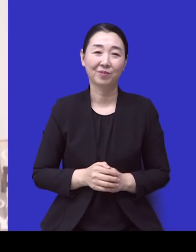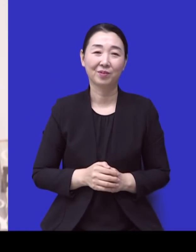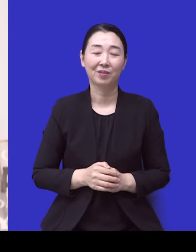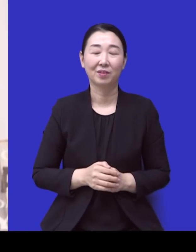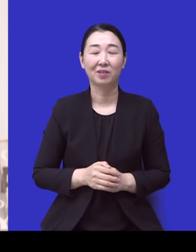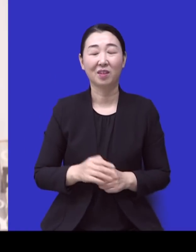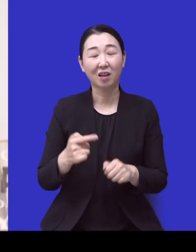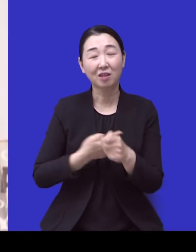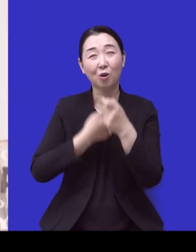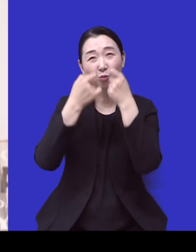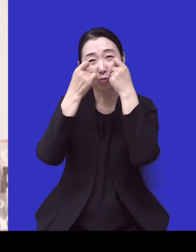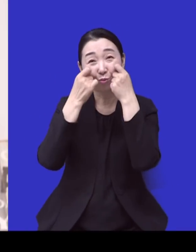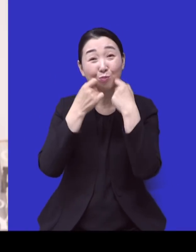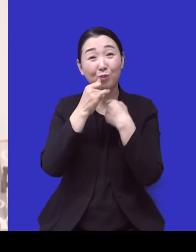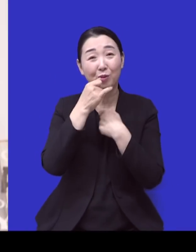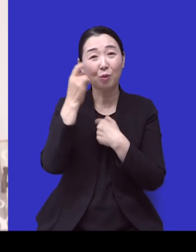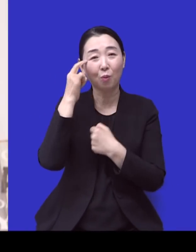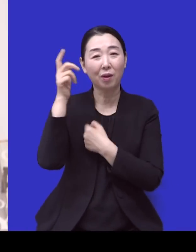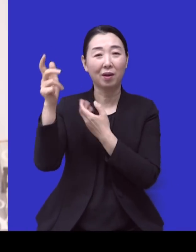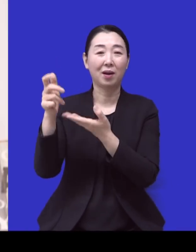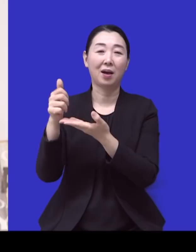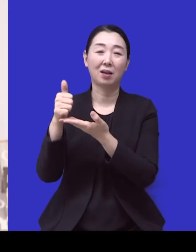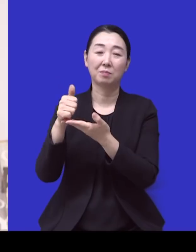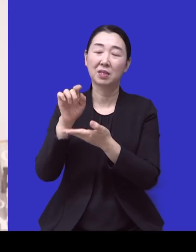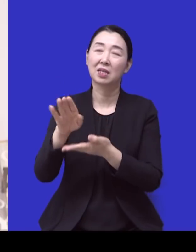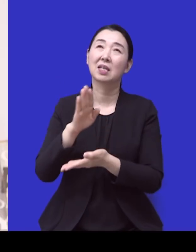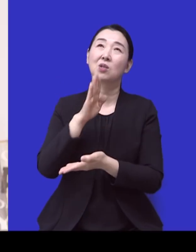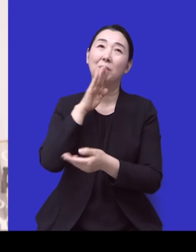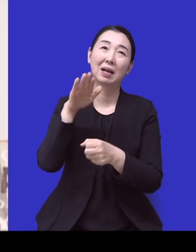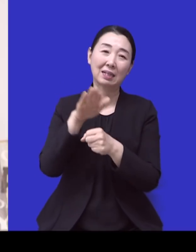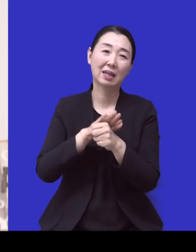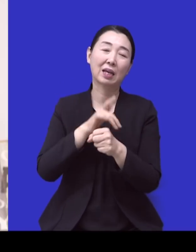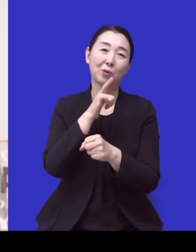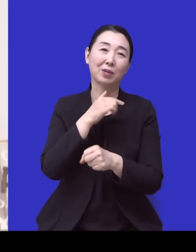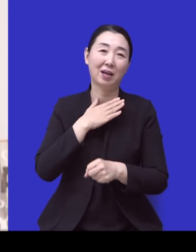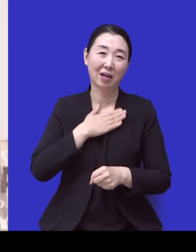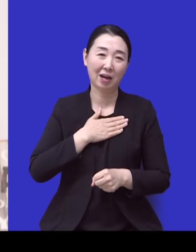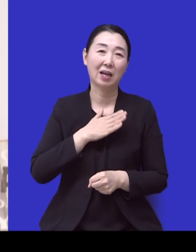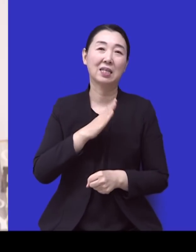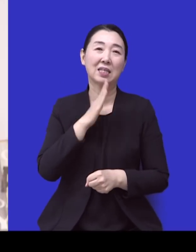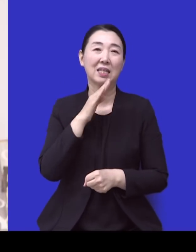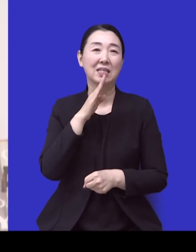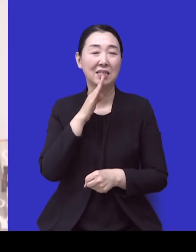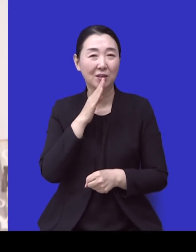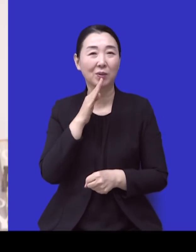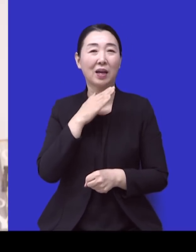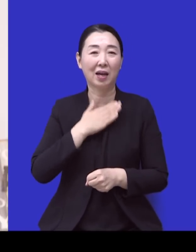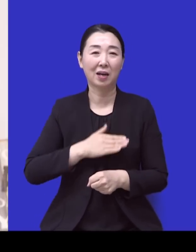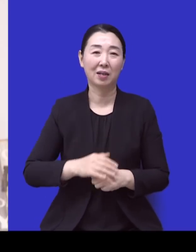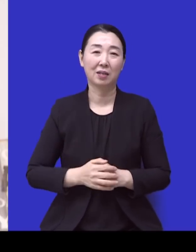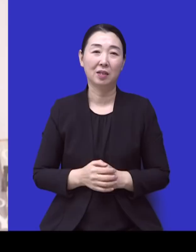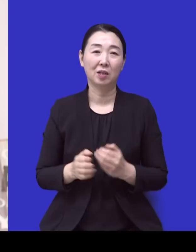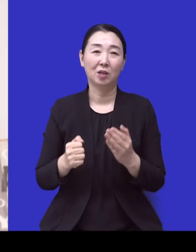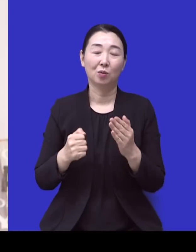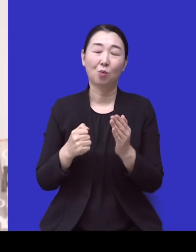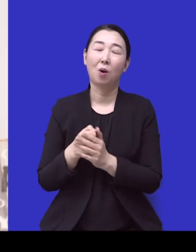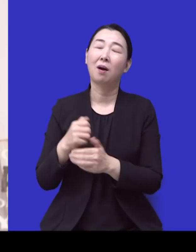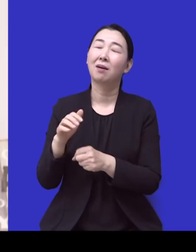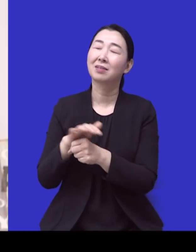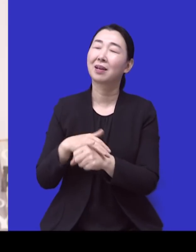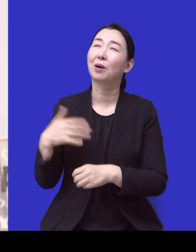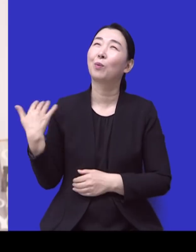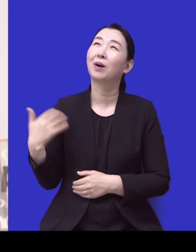눈물이 나는 거예요. 정말 하나님의 이게 진짜 사랑이구나. 이게 진짜구나. 그러면서 경이로운 그